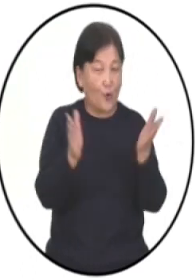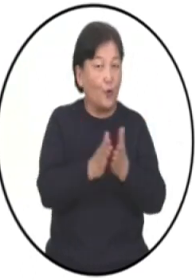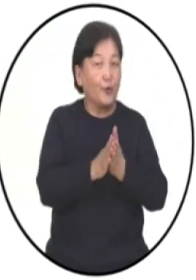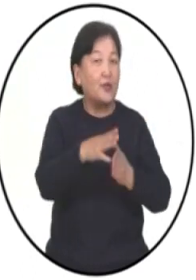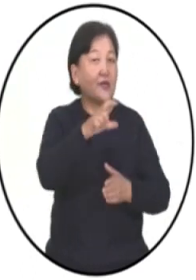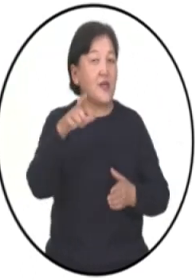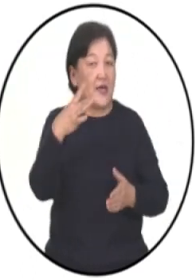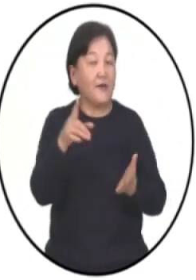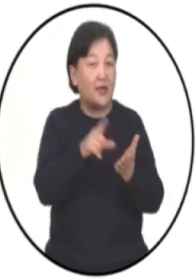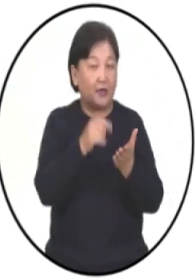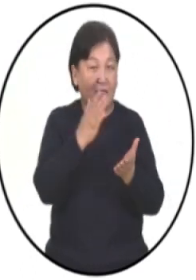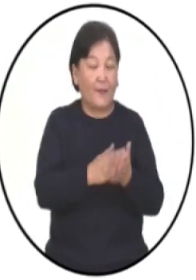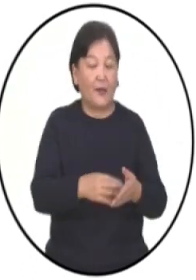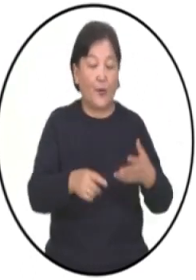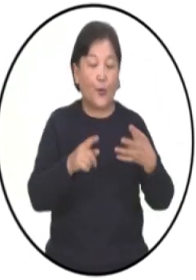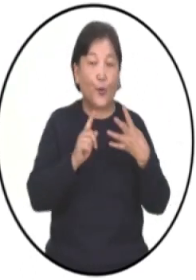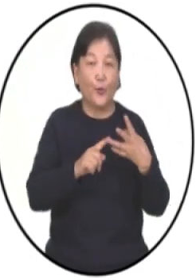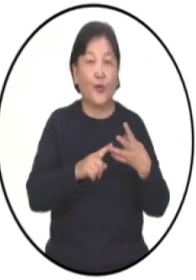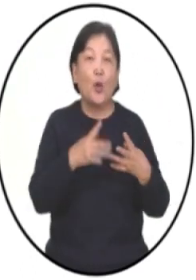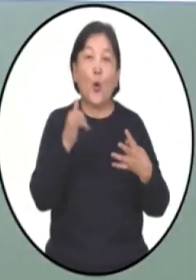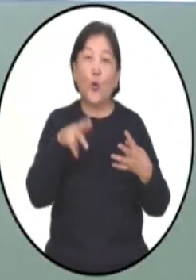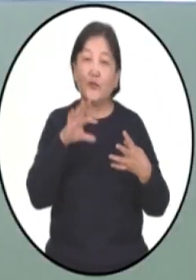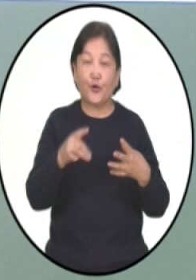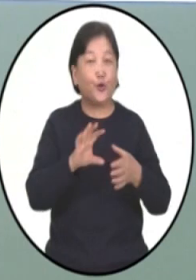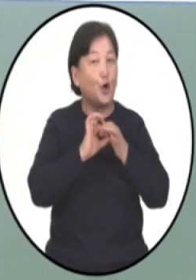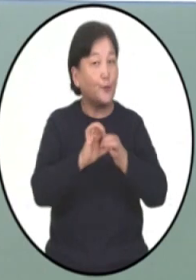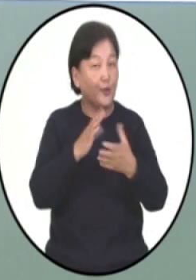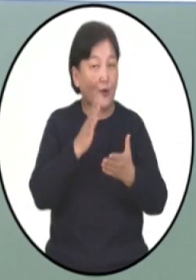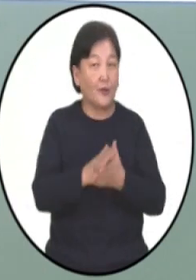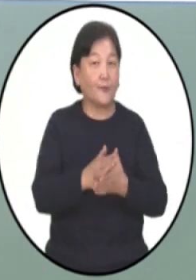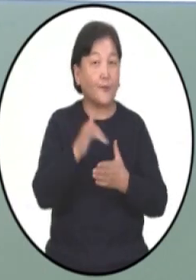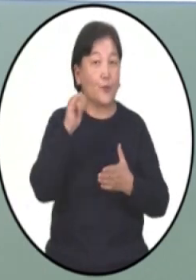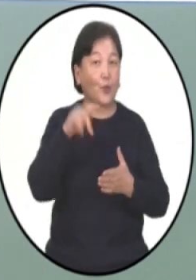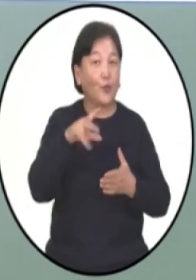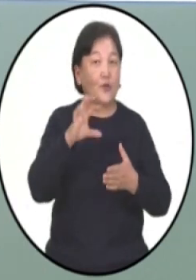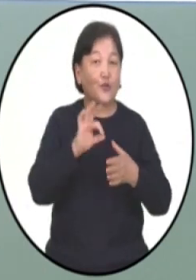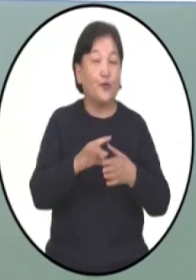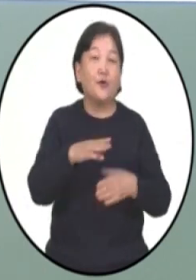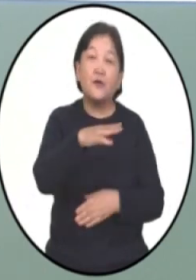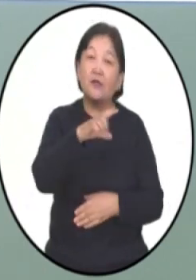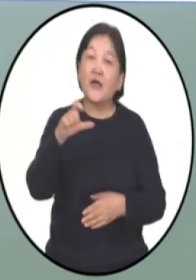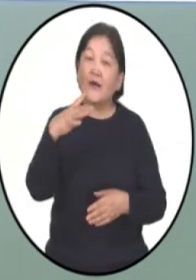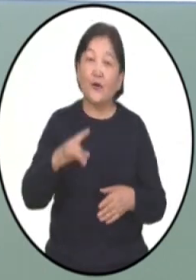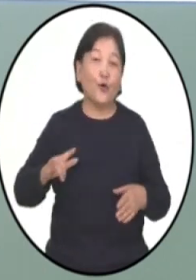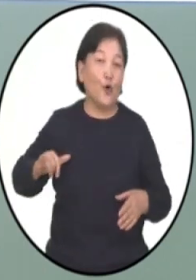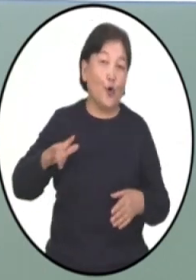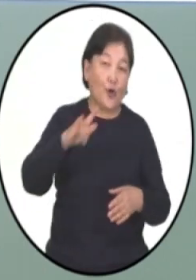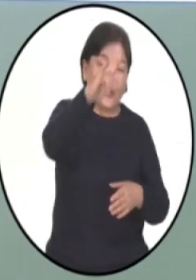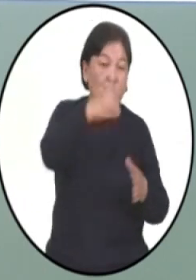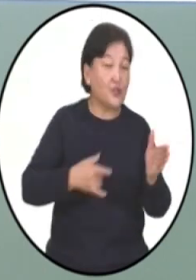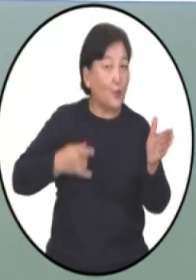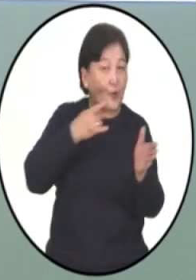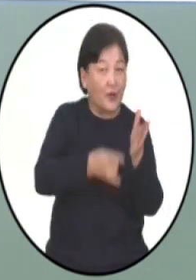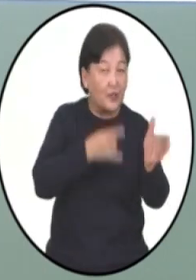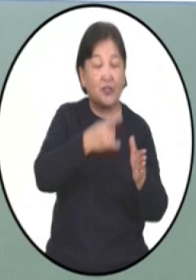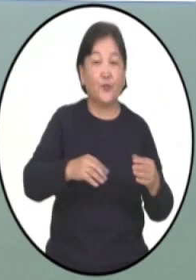байдал гэдэг нь засгийн газрын бодлого шийдвэрээс хамаарсан байдаг. За энэ нь юу гэхээр тээврийн төрлүүдийн хөгжлийг дэмжих, зам